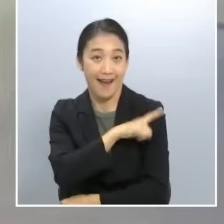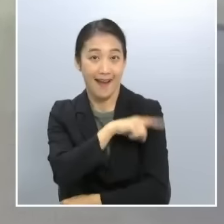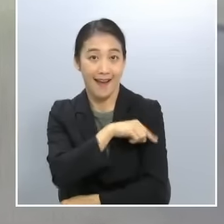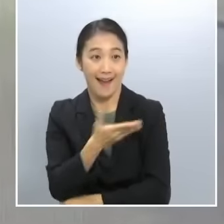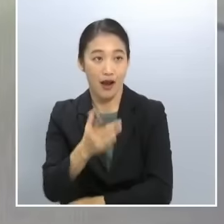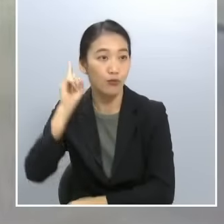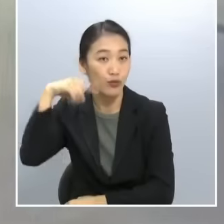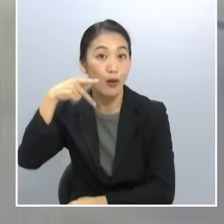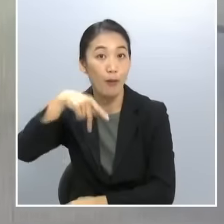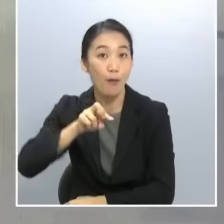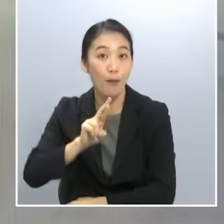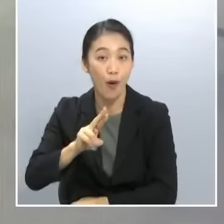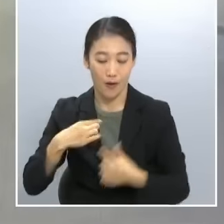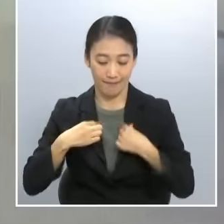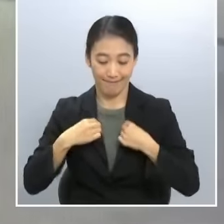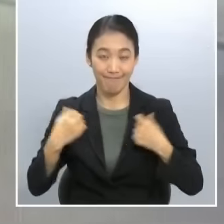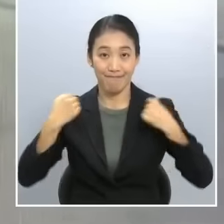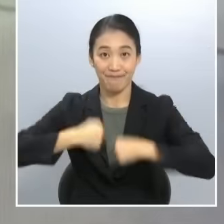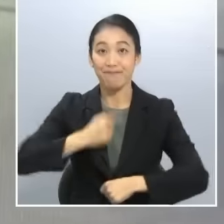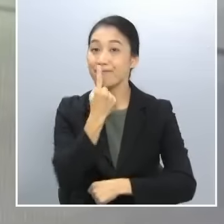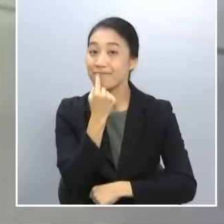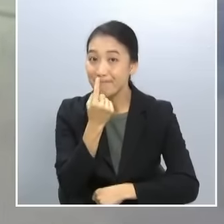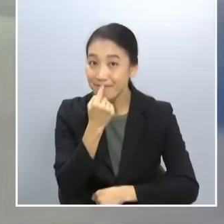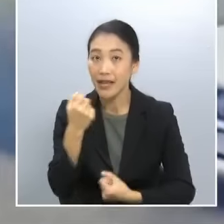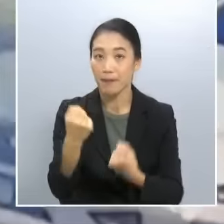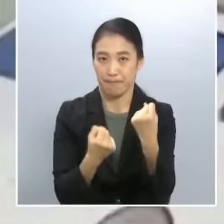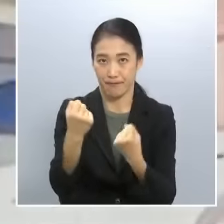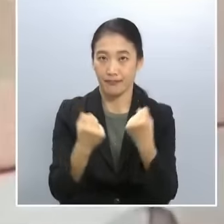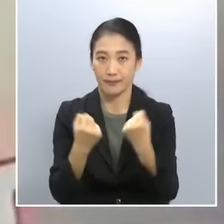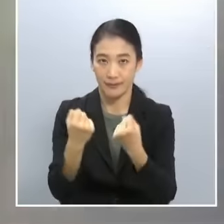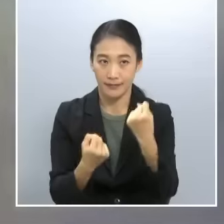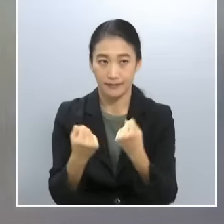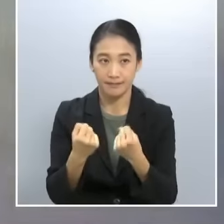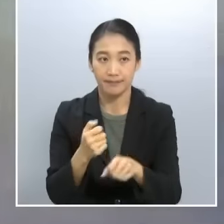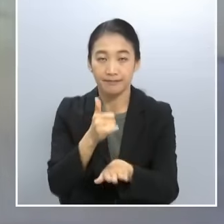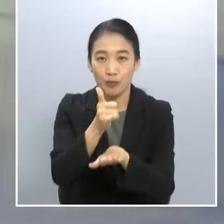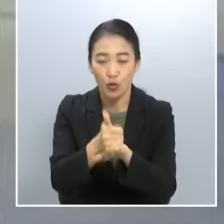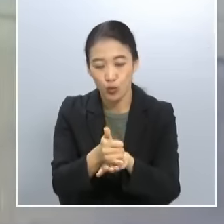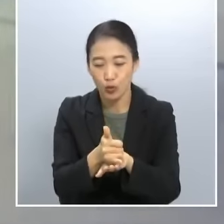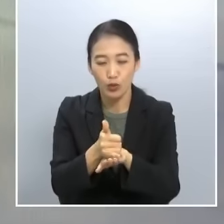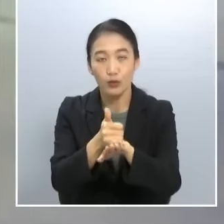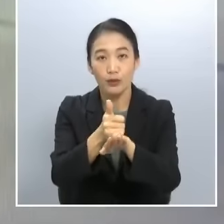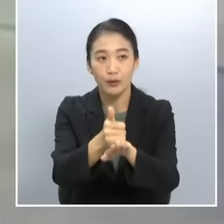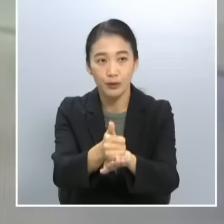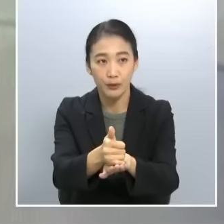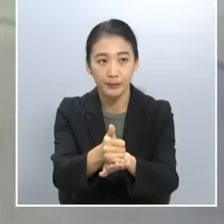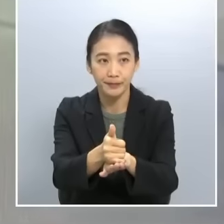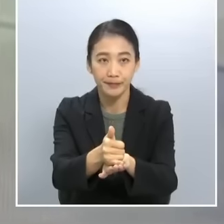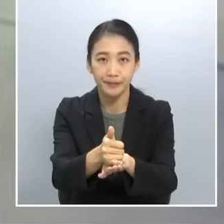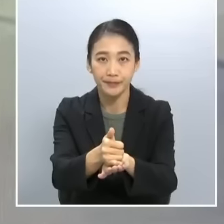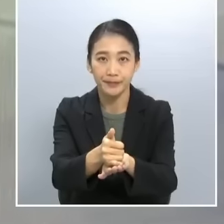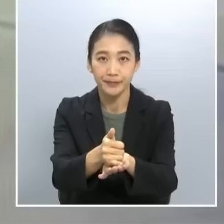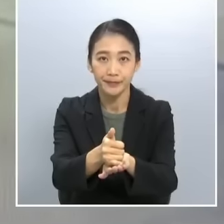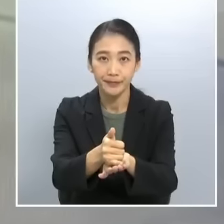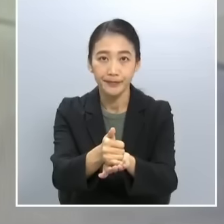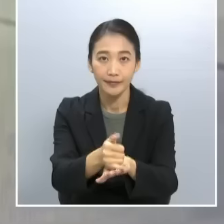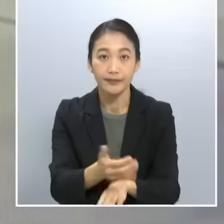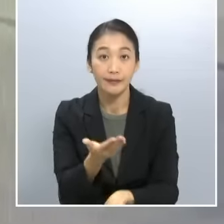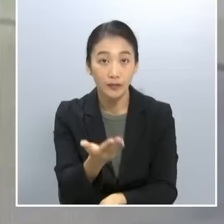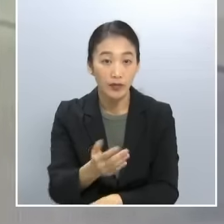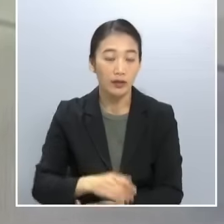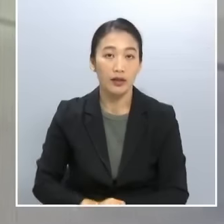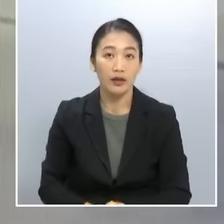มาพรใส่เสื้อแดงค่ะนี่นะแรงฤทธิ์นะลงมาปึ๊บนี่เห็นมั้ยเนี่ยครับคือพรณผู้ชมครับอยู่